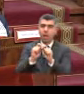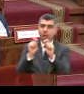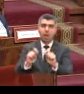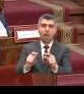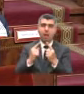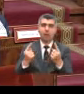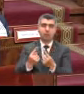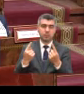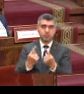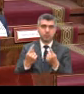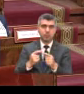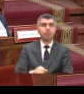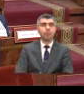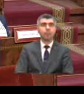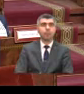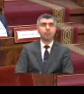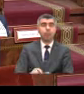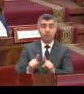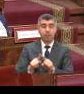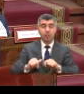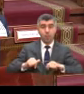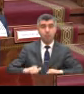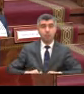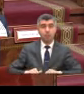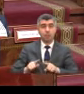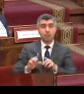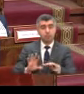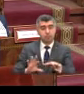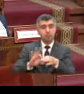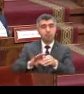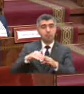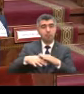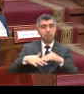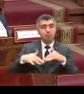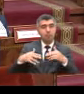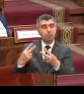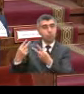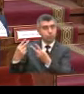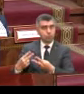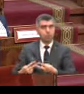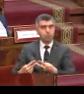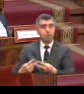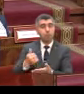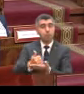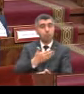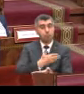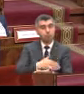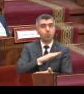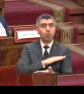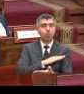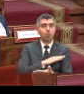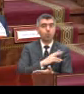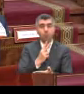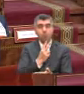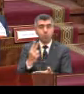المجلس، مع أنني أقول أن المفروض أن السيد الوزير المكلف بالعلاقة مع البرلمان أنه يكون حاضر معنا، لأنه هو المسؤول على هذه العلاقة بين